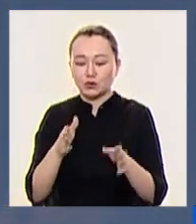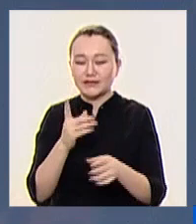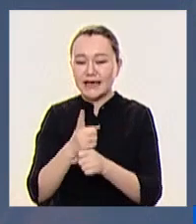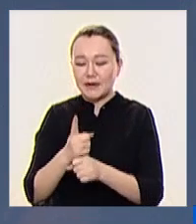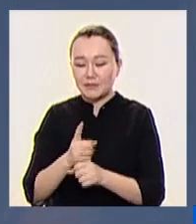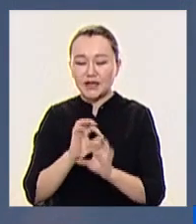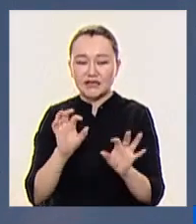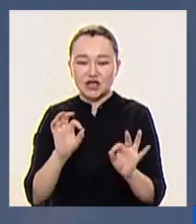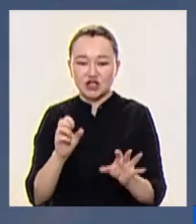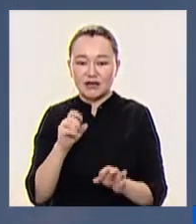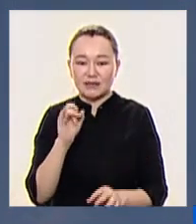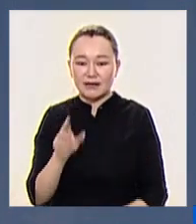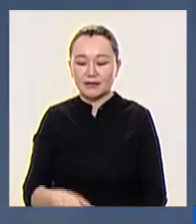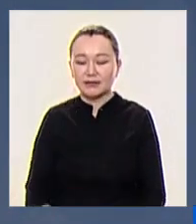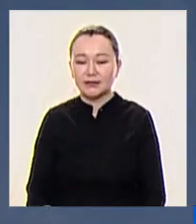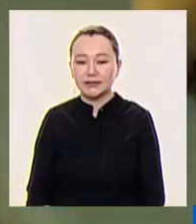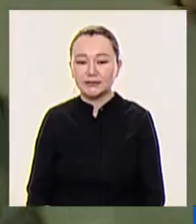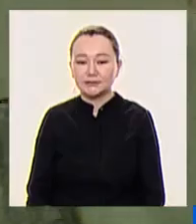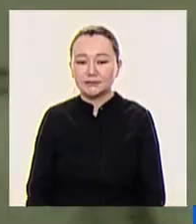запретом, расскажет Ардак Камал.